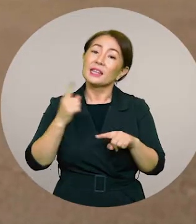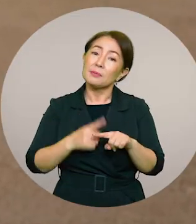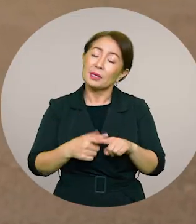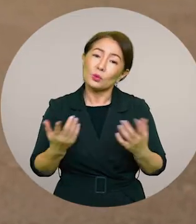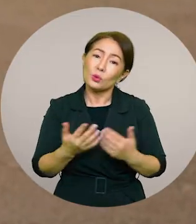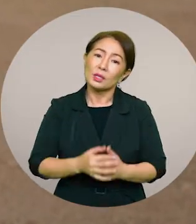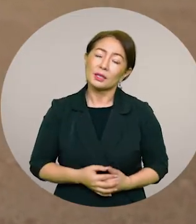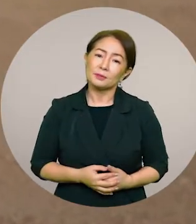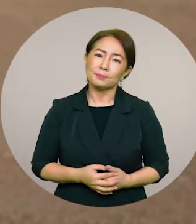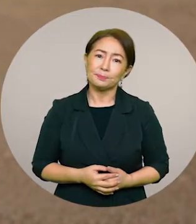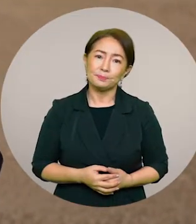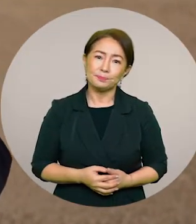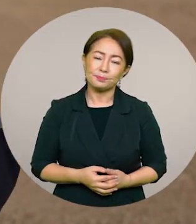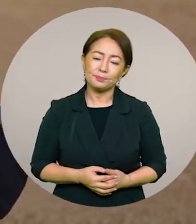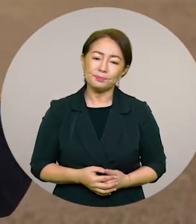нь